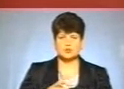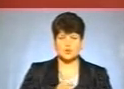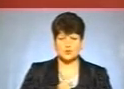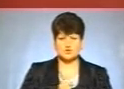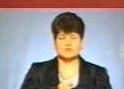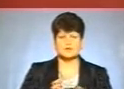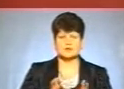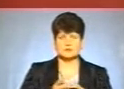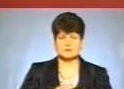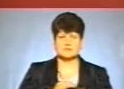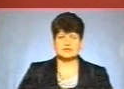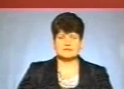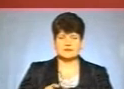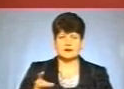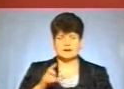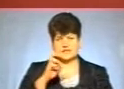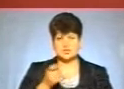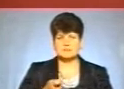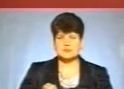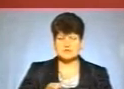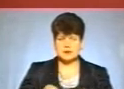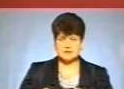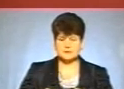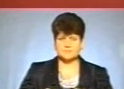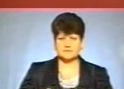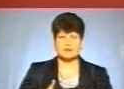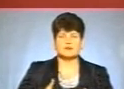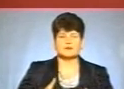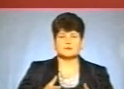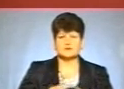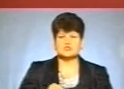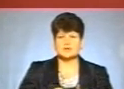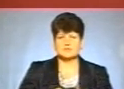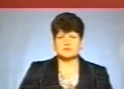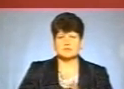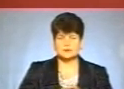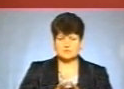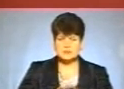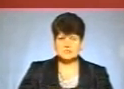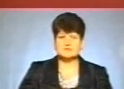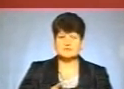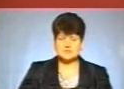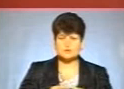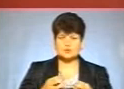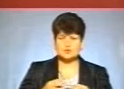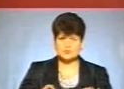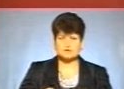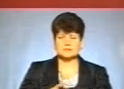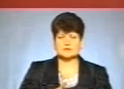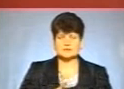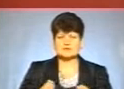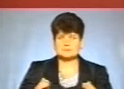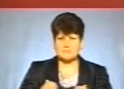чисельності працівників райдержадміністрації. На переконання членів Кабінету міністрів, це дозволить оптимізувати роботу РДА та зменшити